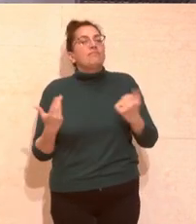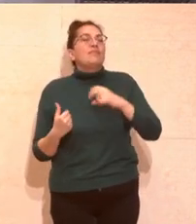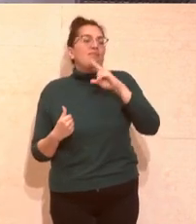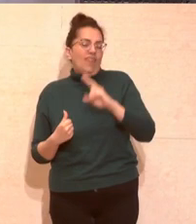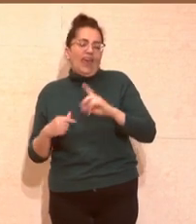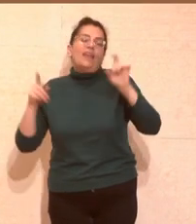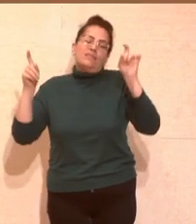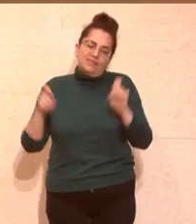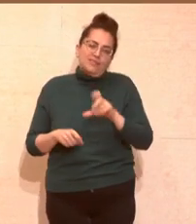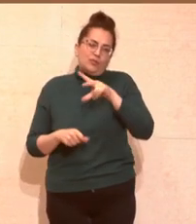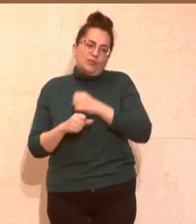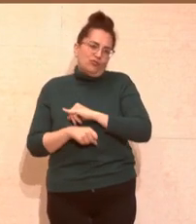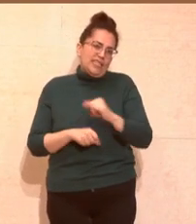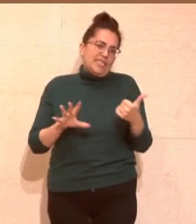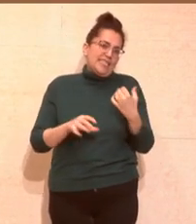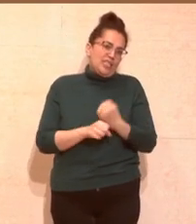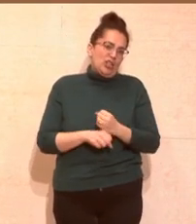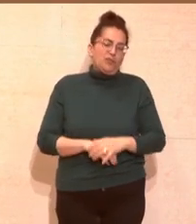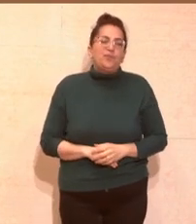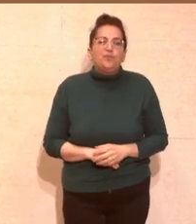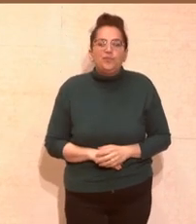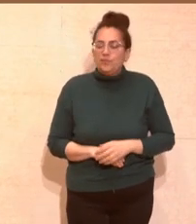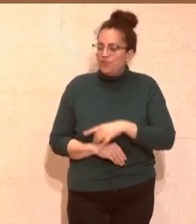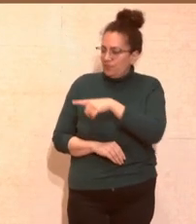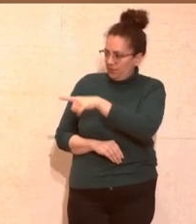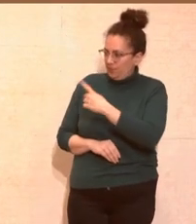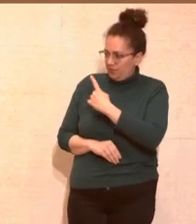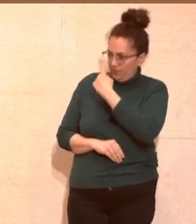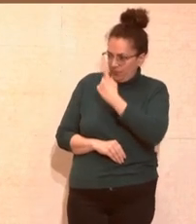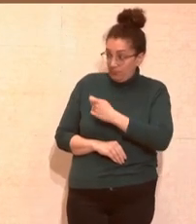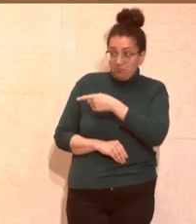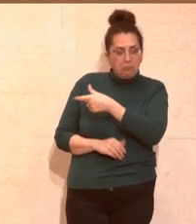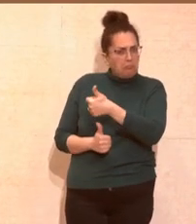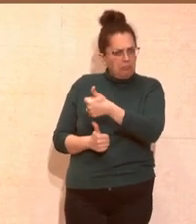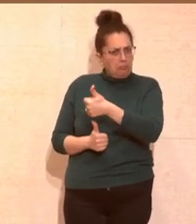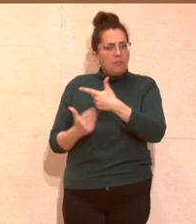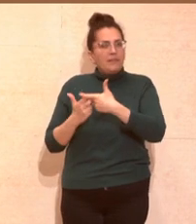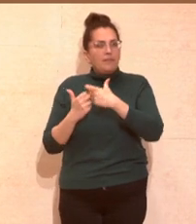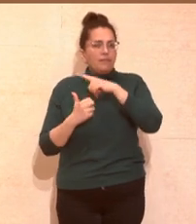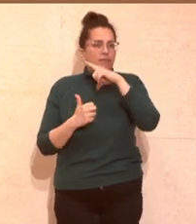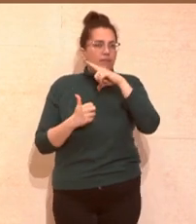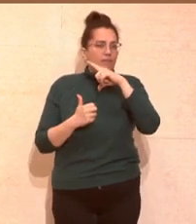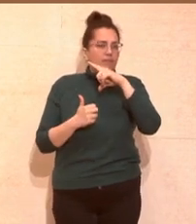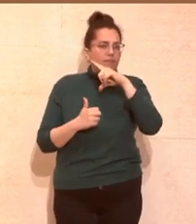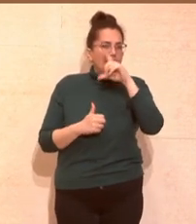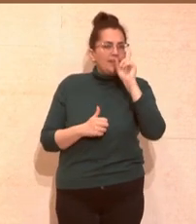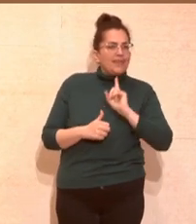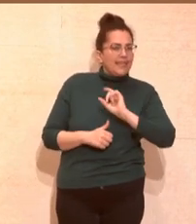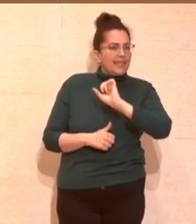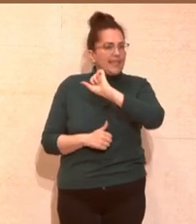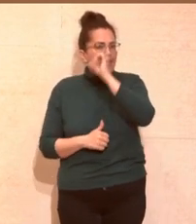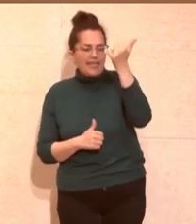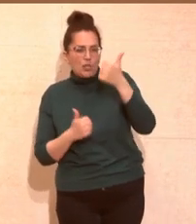après-midi. Et c'est une excellente question concernant la différence entre les sexes par rapport